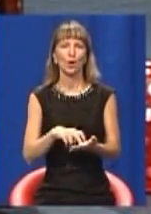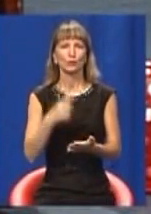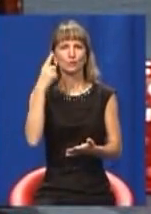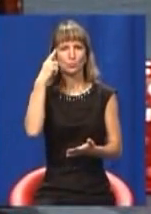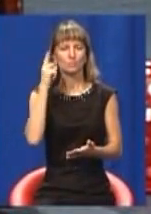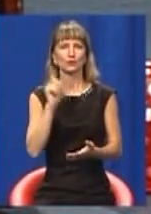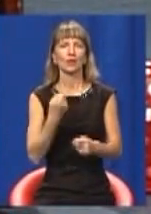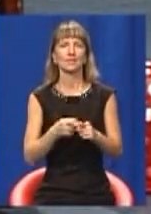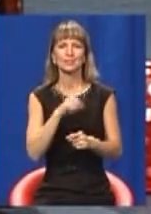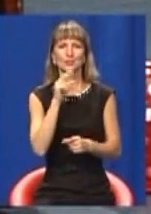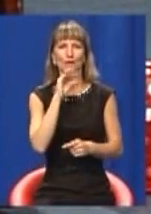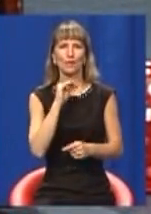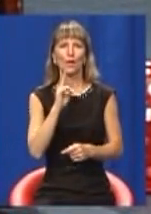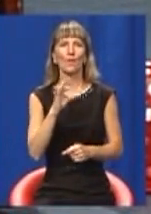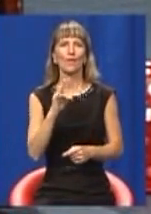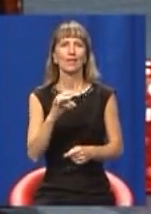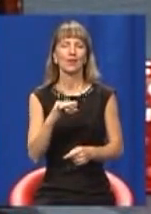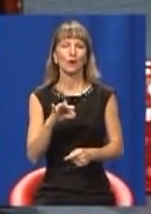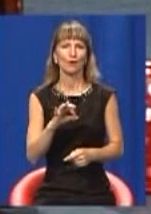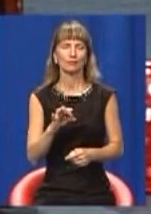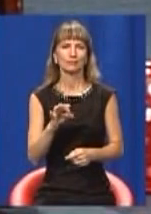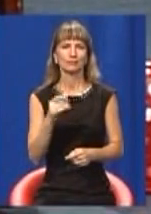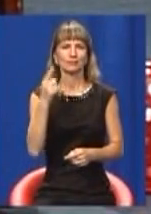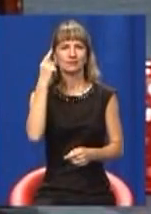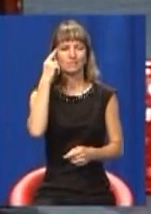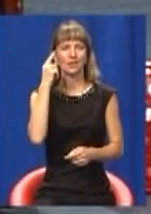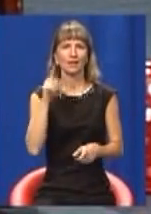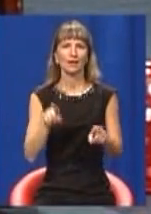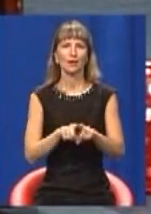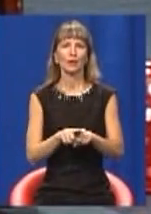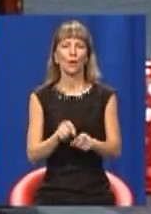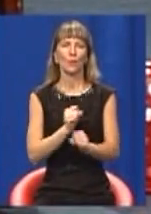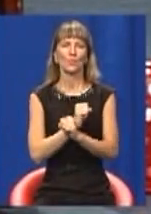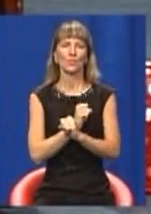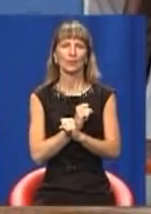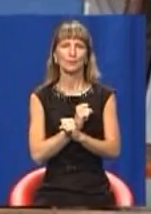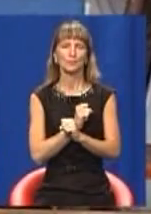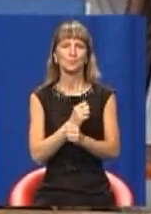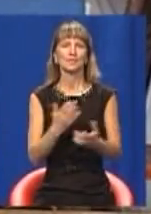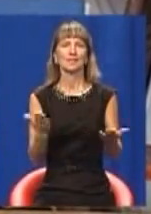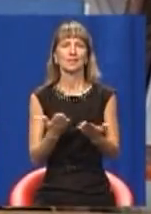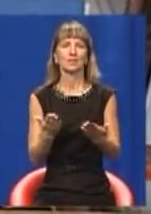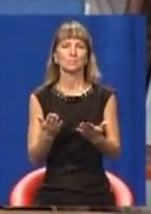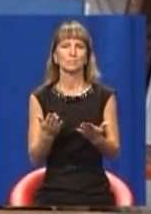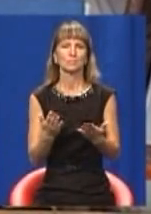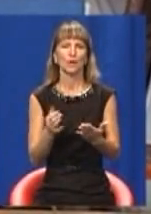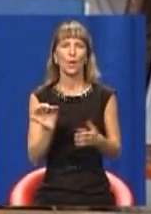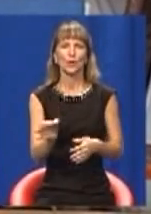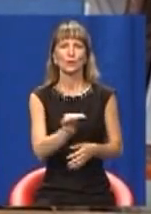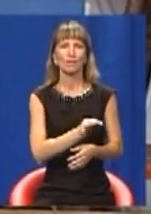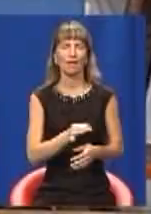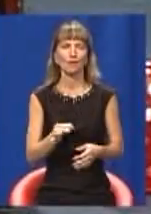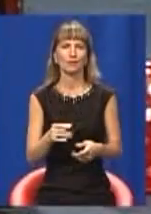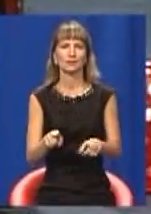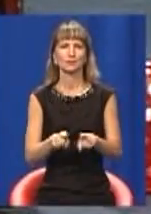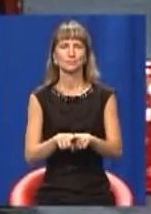що насправді от друге слово Канаріо в мене визиває асоціацію виключно з якимись курортами, виключно з якимись такими, знаєш, от островами і тому